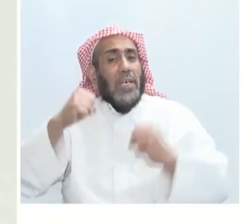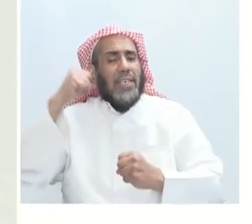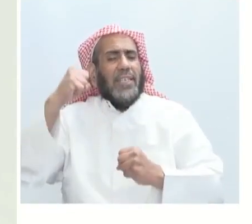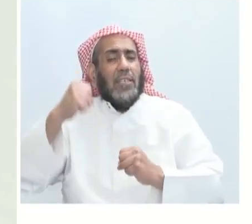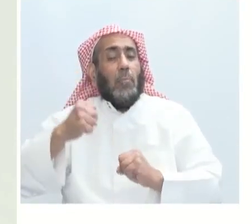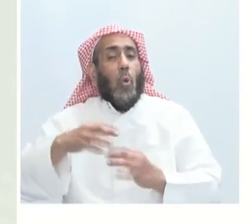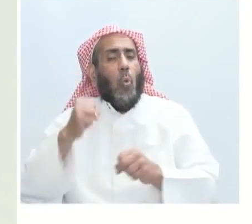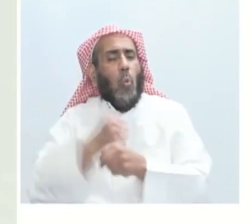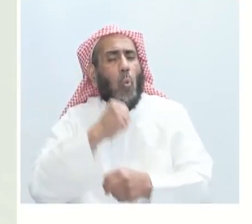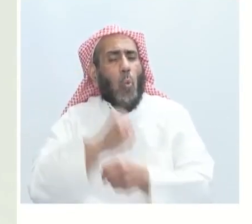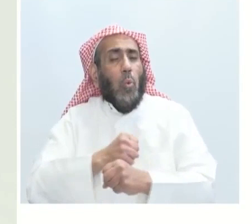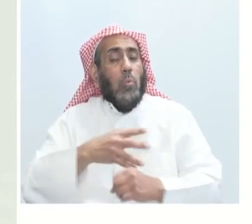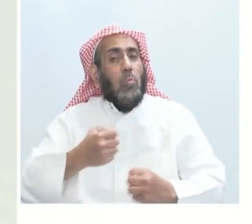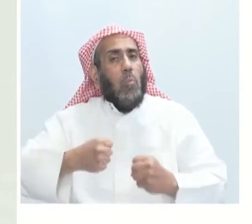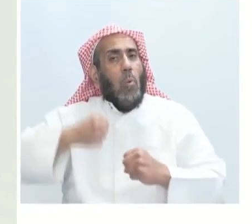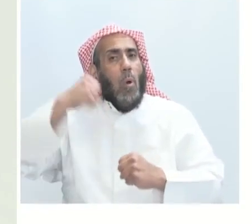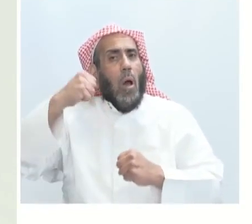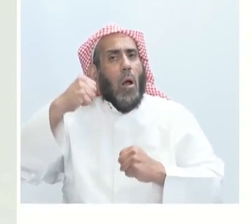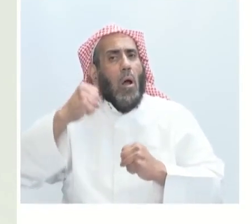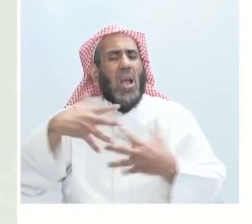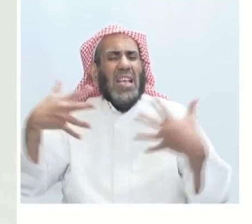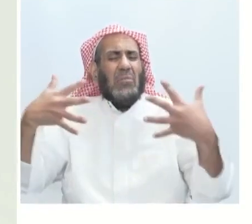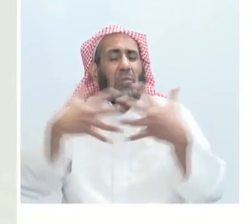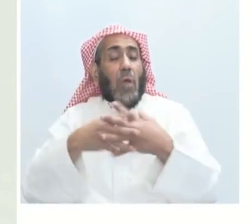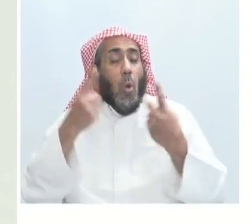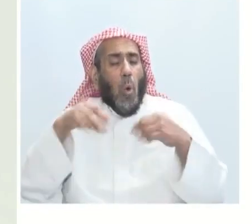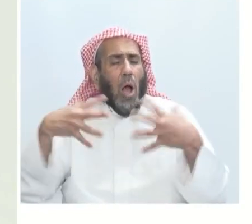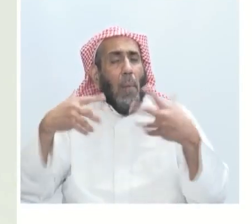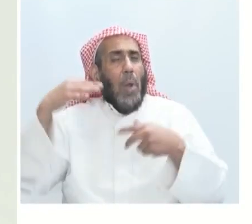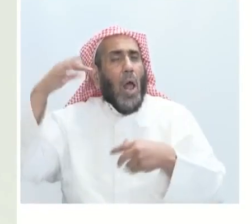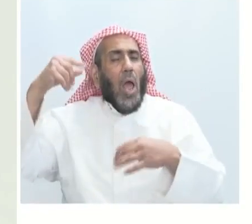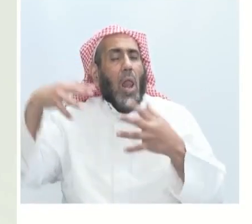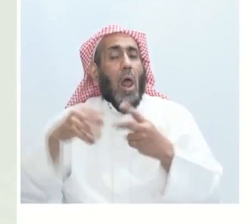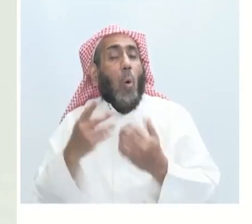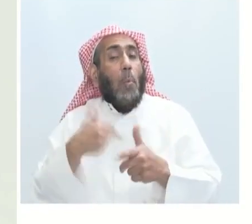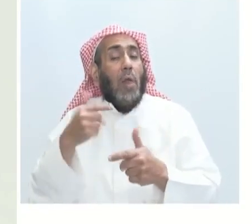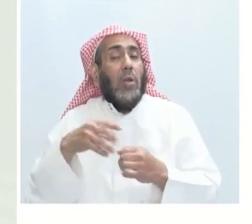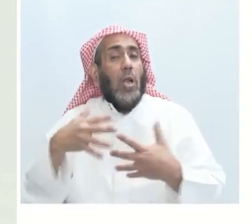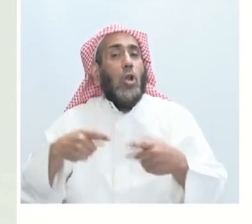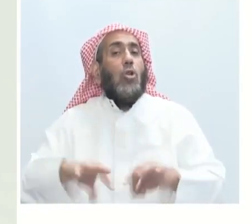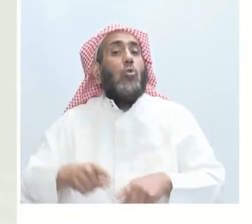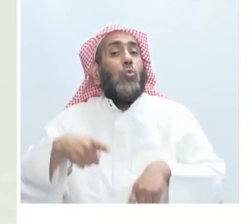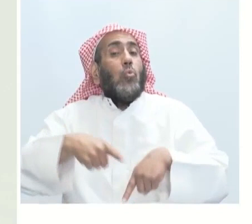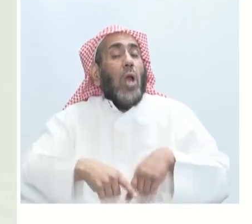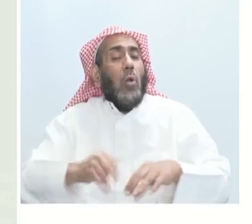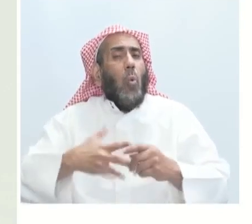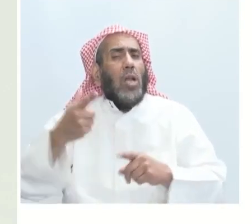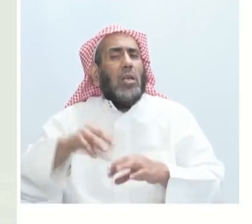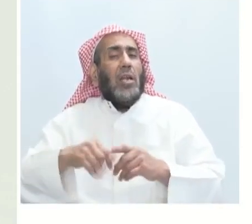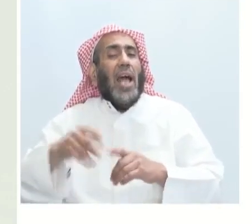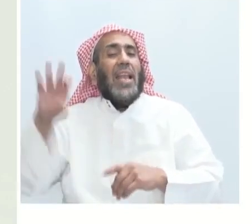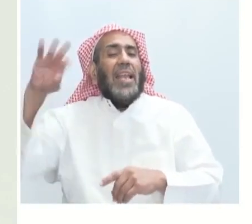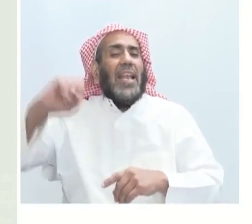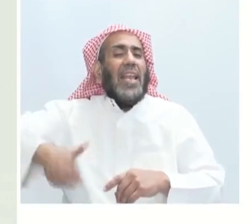عملوا اعمالا بطوليه خارقه يمزج فيها الواقع بالخيال والاساطير اول من عرف ايضا الملاحم اليونان واشهر ملاحم